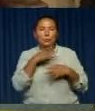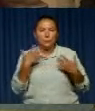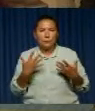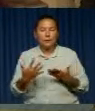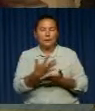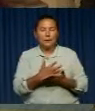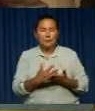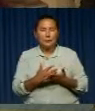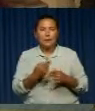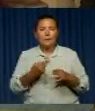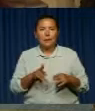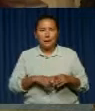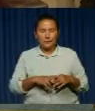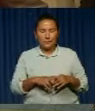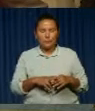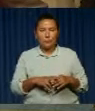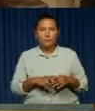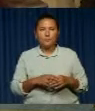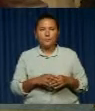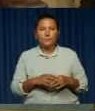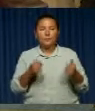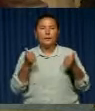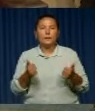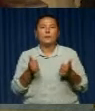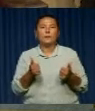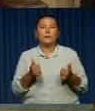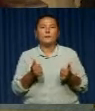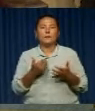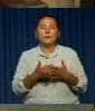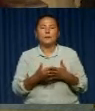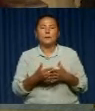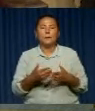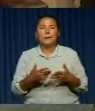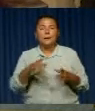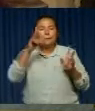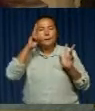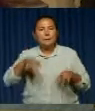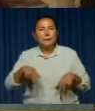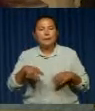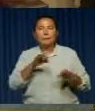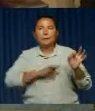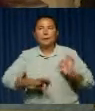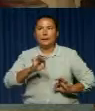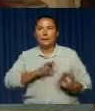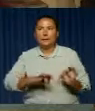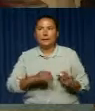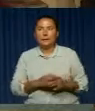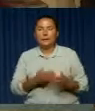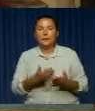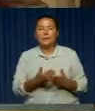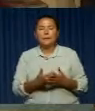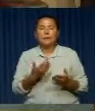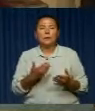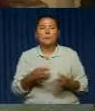аламыз. Сондықтан жақсы болар еді, егер жаңағындай білмейтін нәрсені пайдаланбаса. Енді